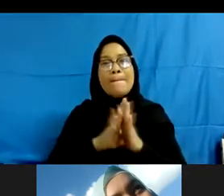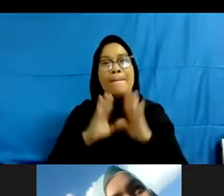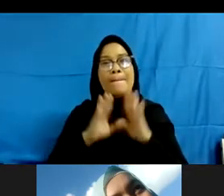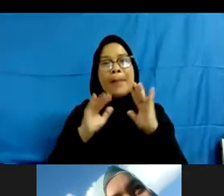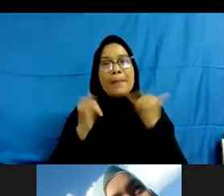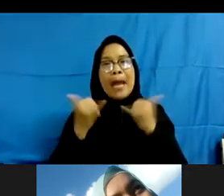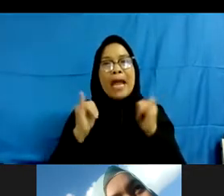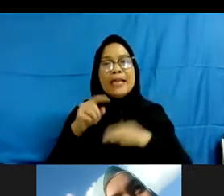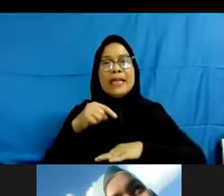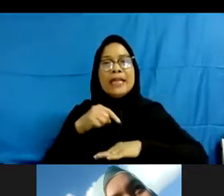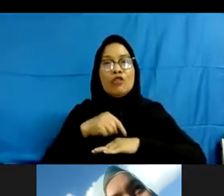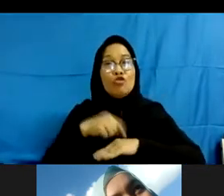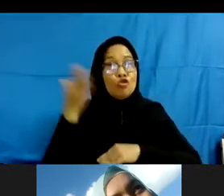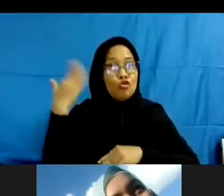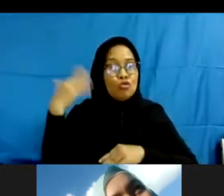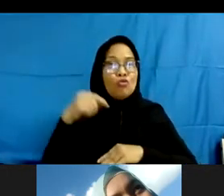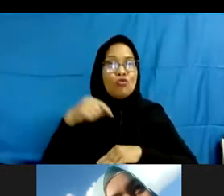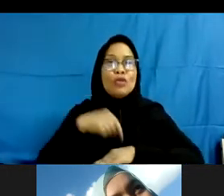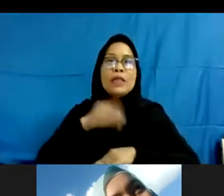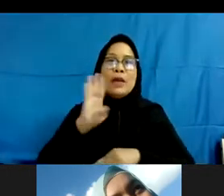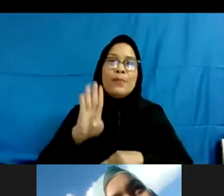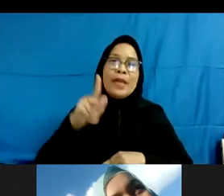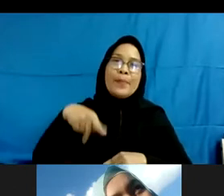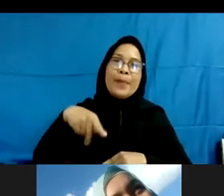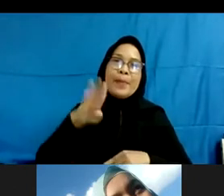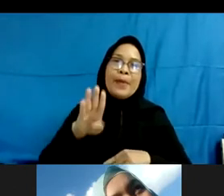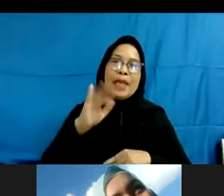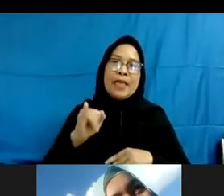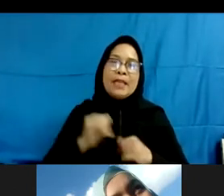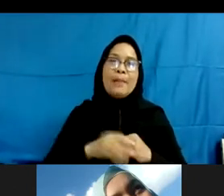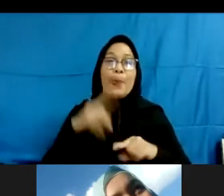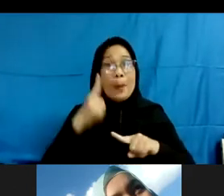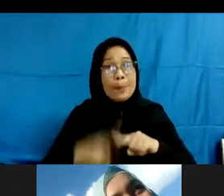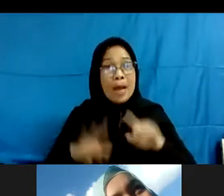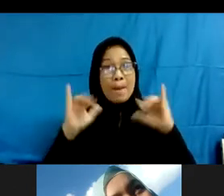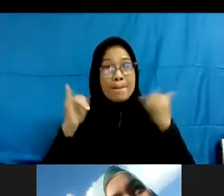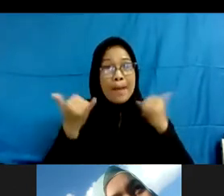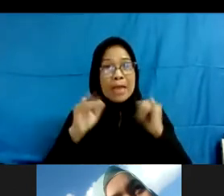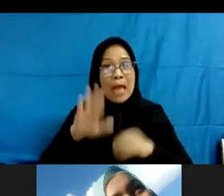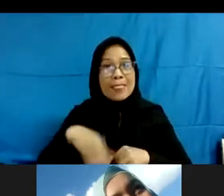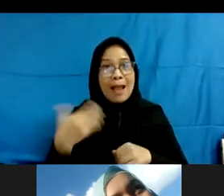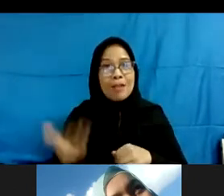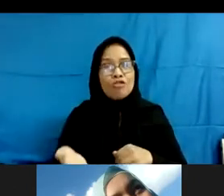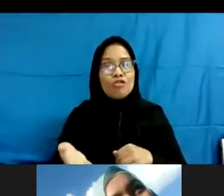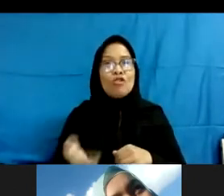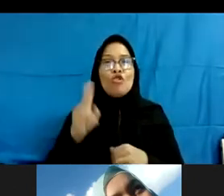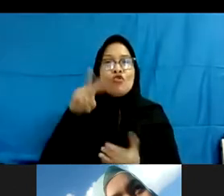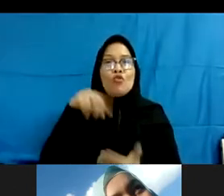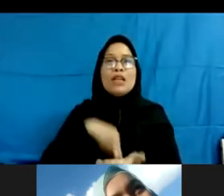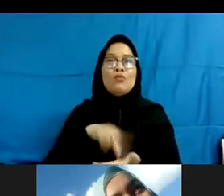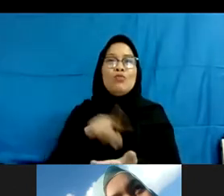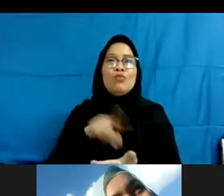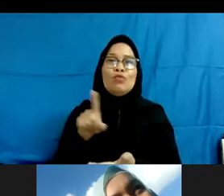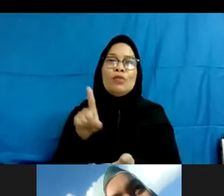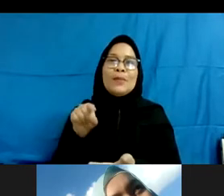BPBI ya, Balai Percetakan Braille itu. Pernah main ke sana waktu tahun berapa saya lupa, sekarang mungkin 2011 atau